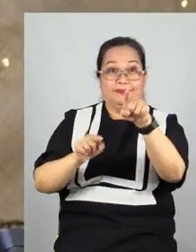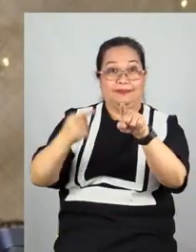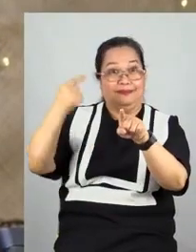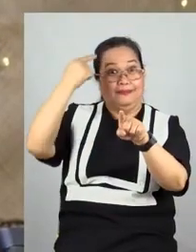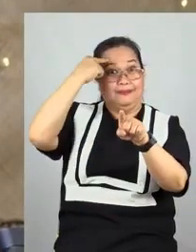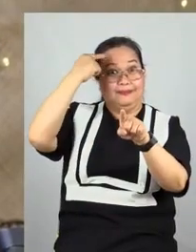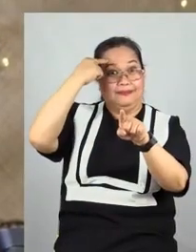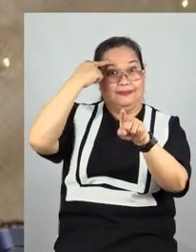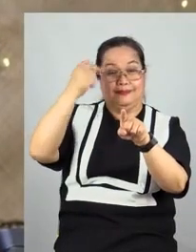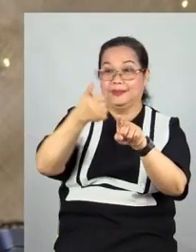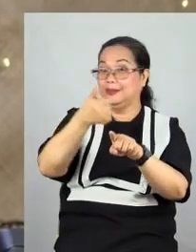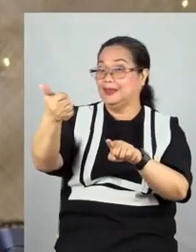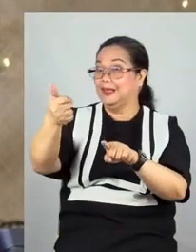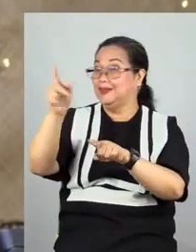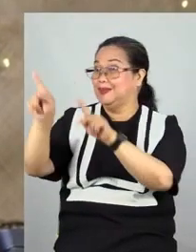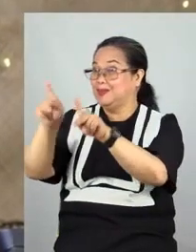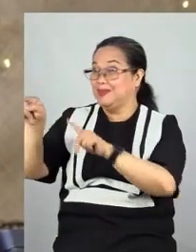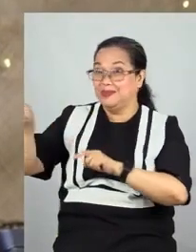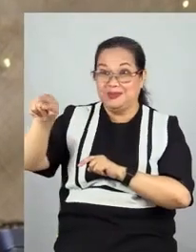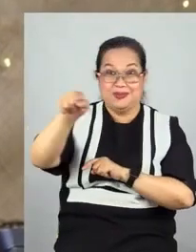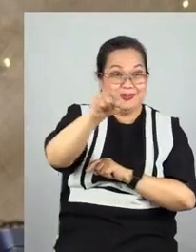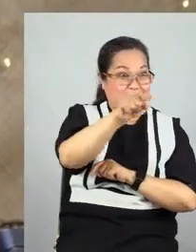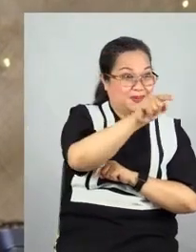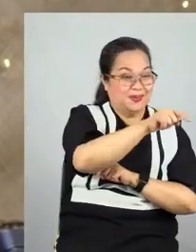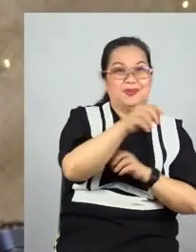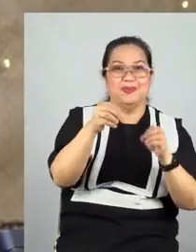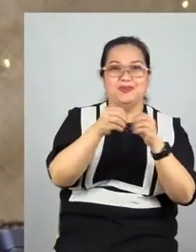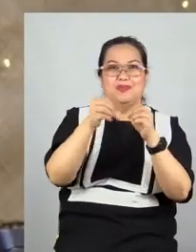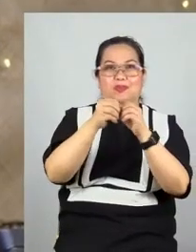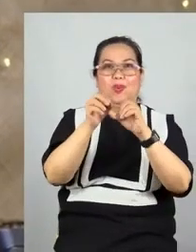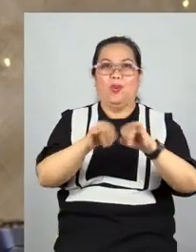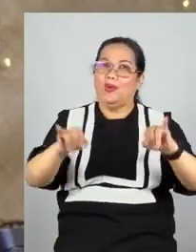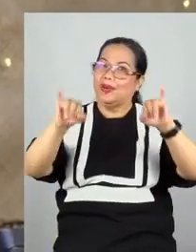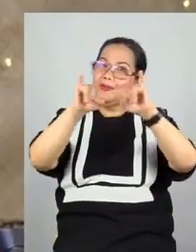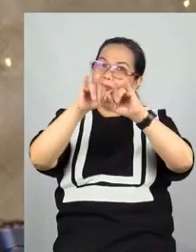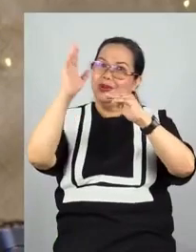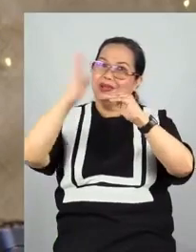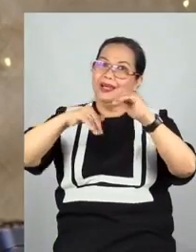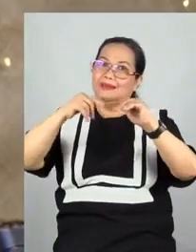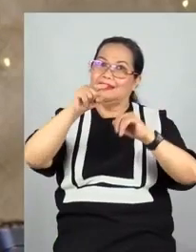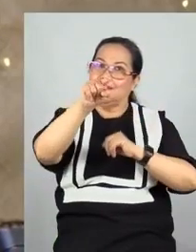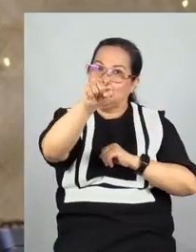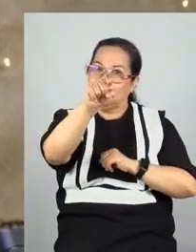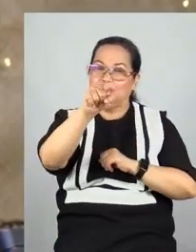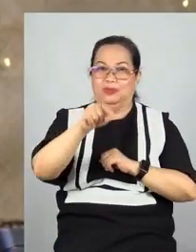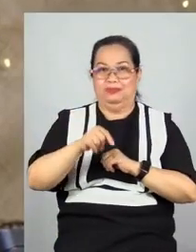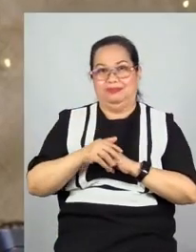of others more significantly than yourself.